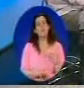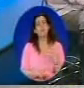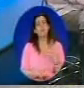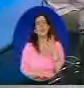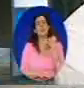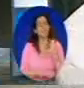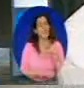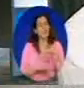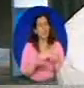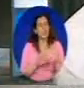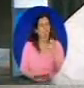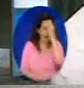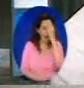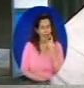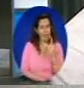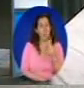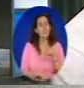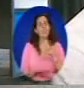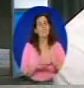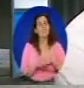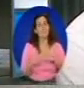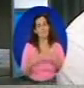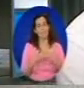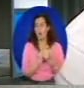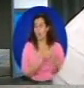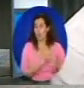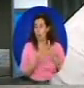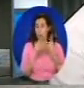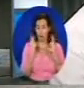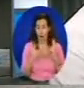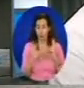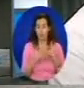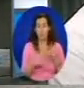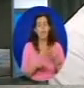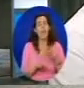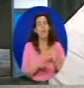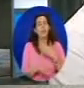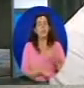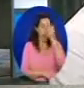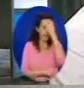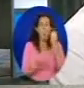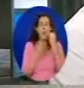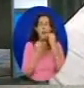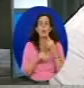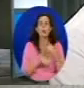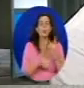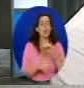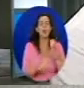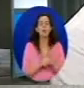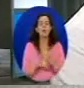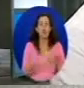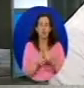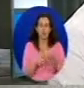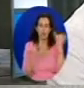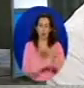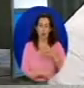רגש החרטה, כי בכל מדברים על רגשות כאן, אבל יש להם תפקיד חברתי או אישי מאוד מאוד חשוב. רגש החרטה זה רגש שמלמד אותך לא לעשות את אותה הטעות